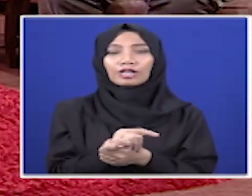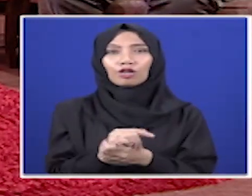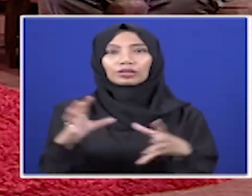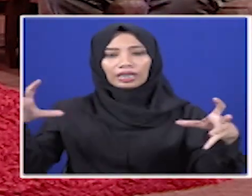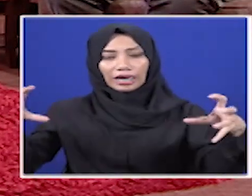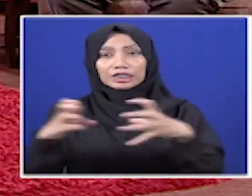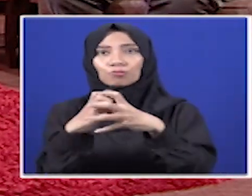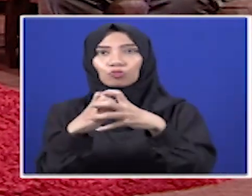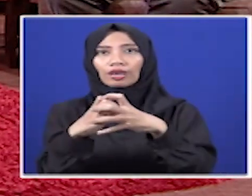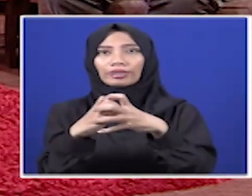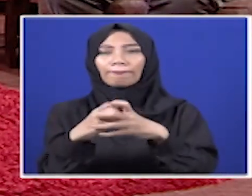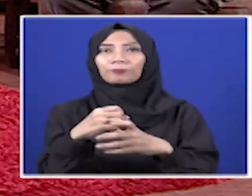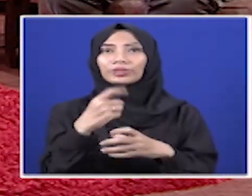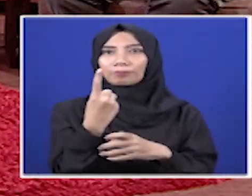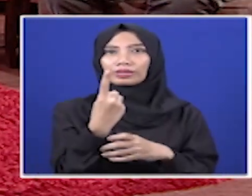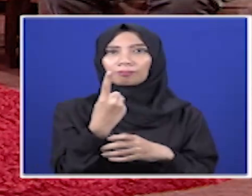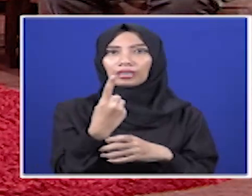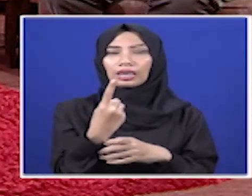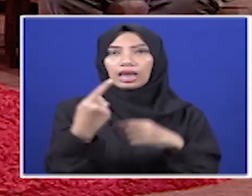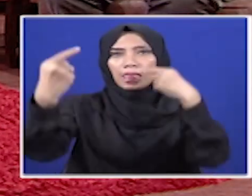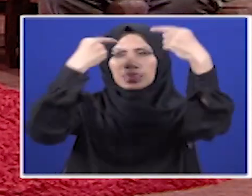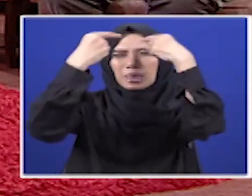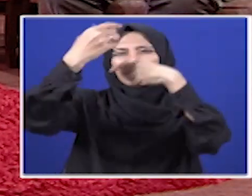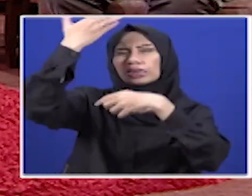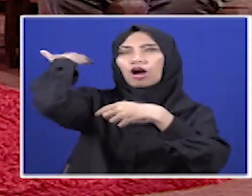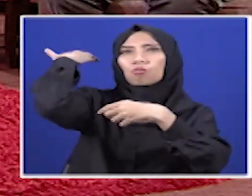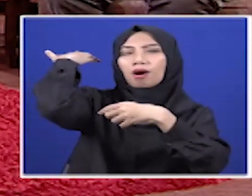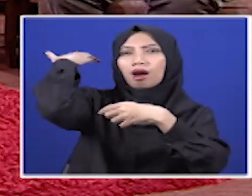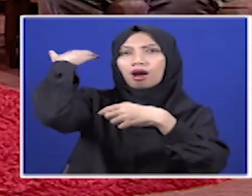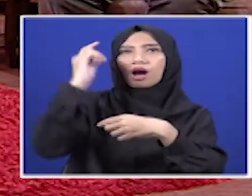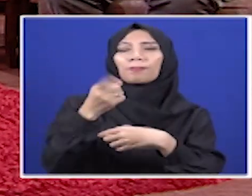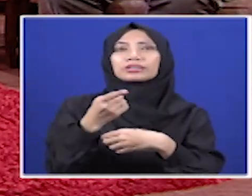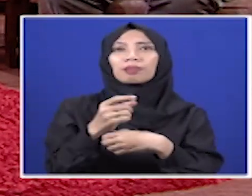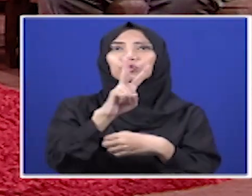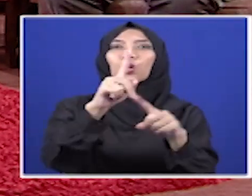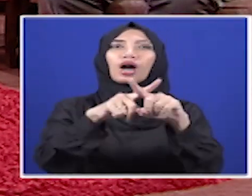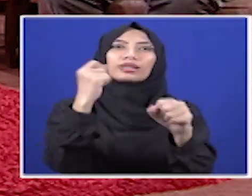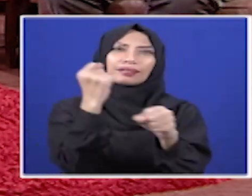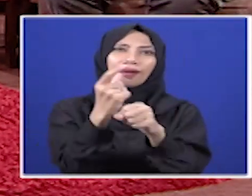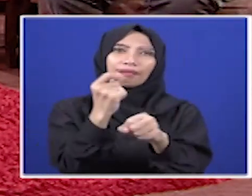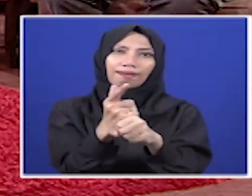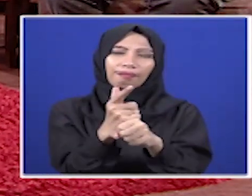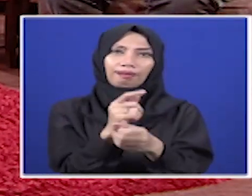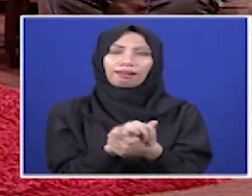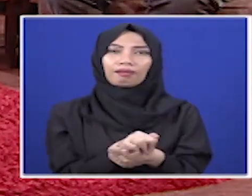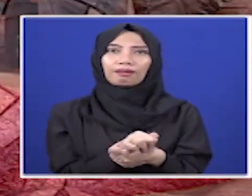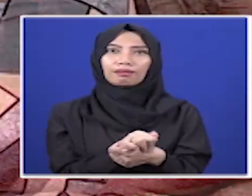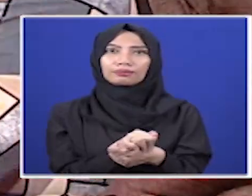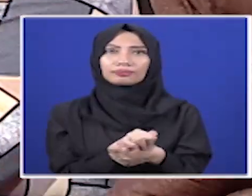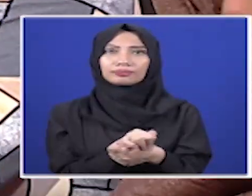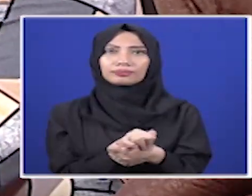trauma karena dua kali berulang kasus yang sama maka kata kata kalau agama kata orang bijak menyatakan